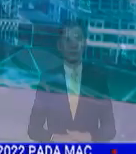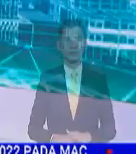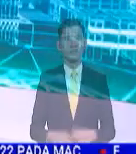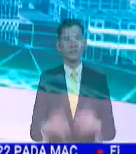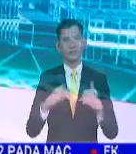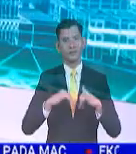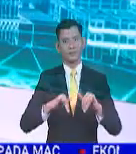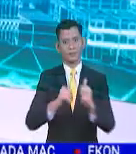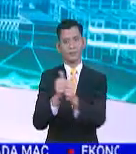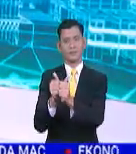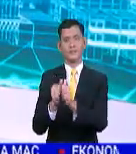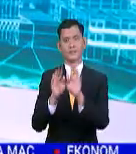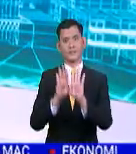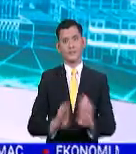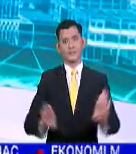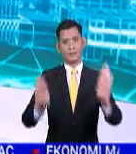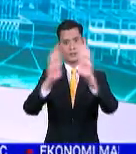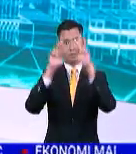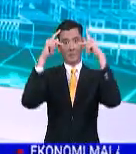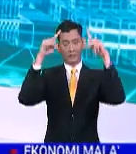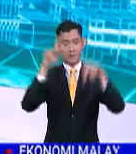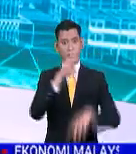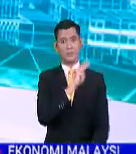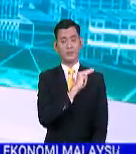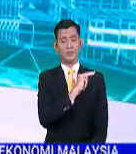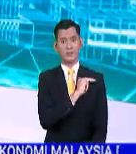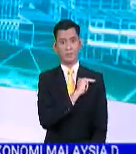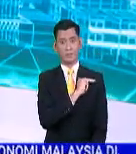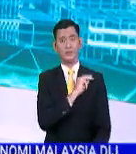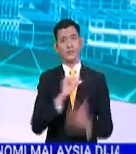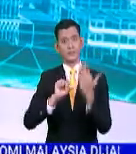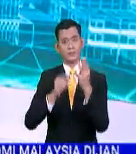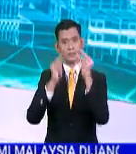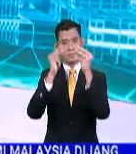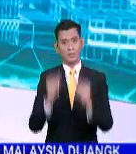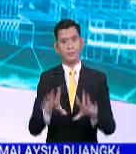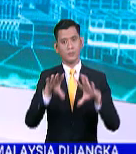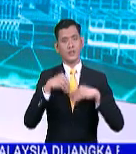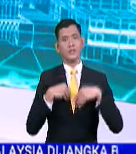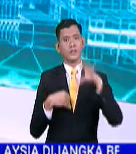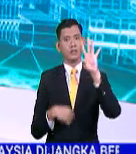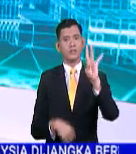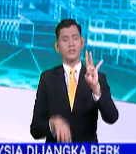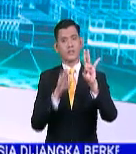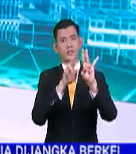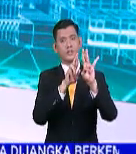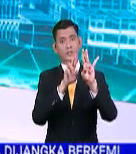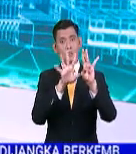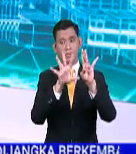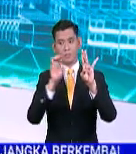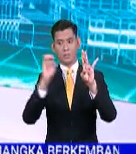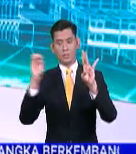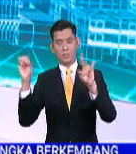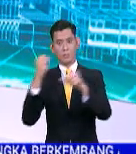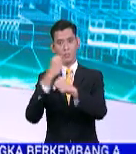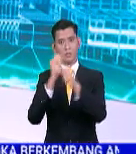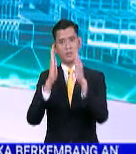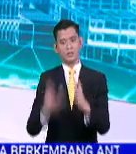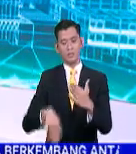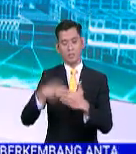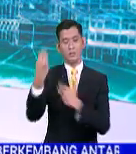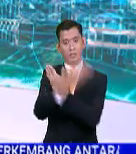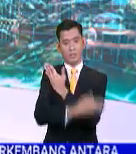Masih bersama berita perdana. Kementerian Sumber Manusia menerima 7,500 permohonan pekerja warga asing dalam